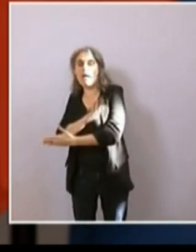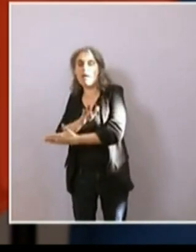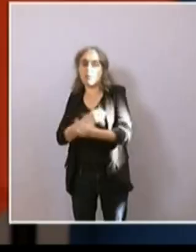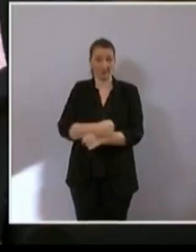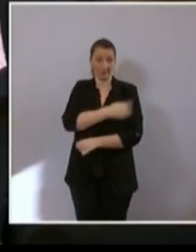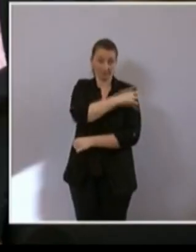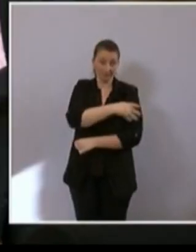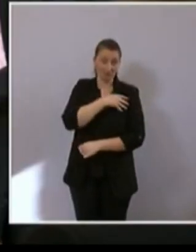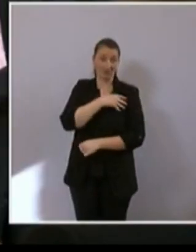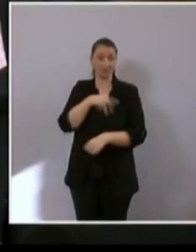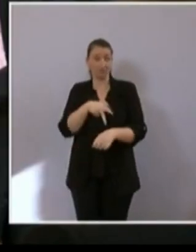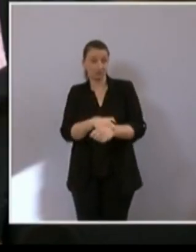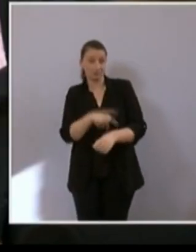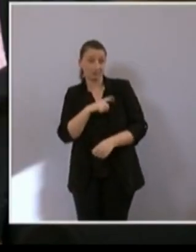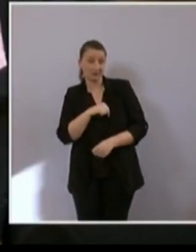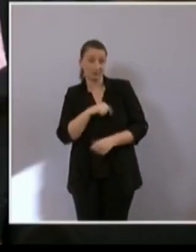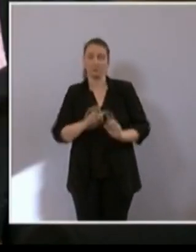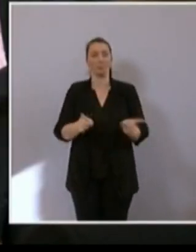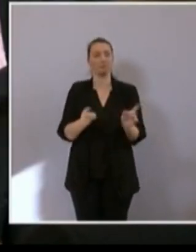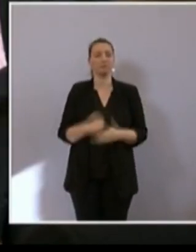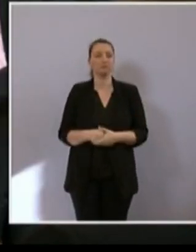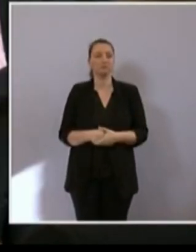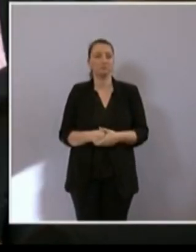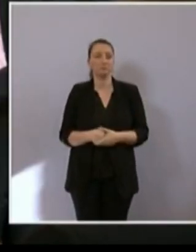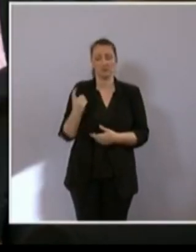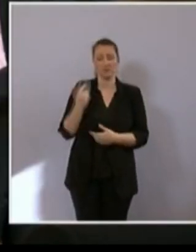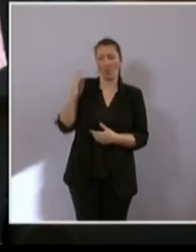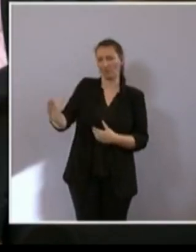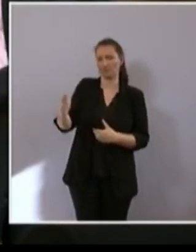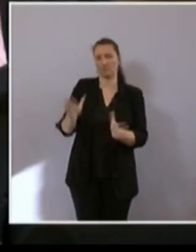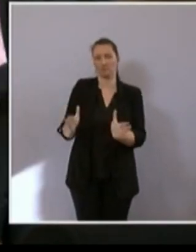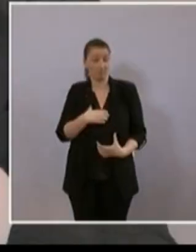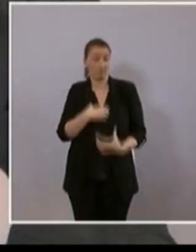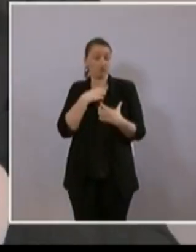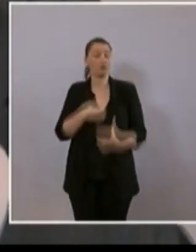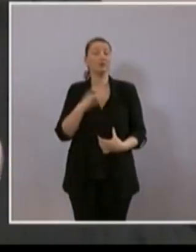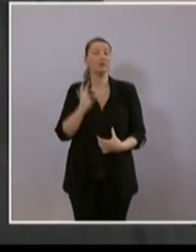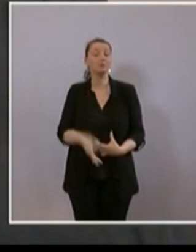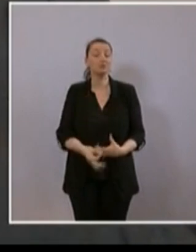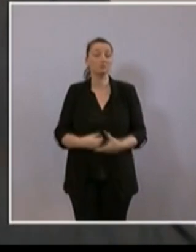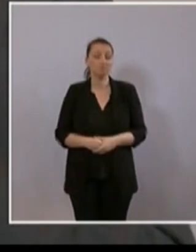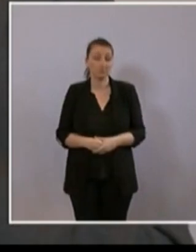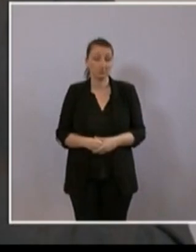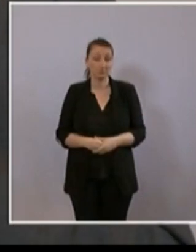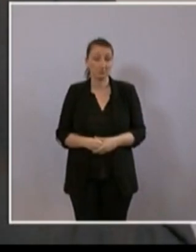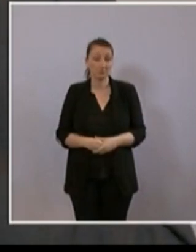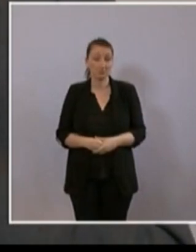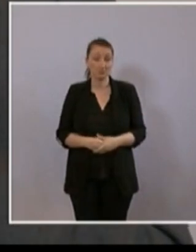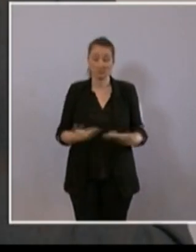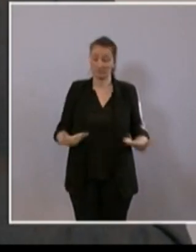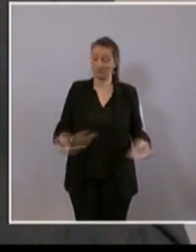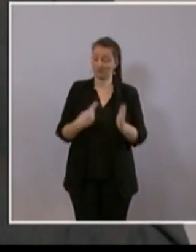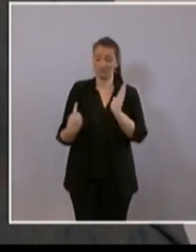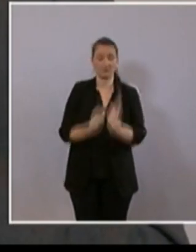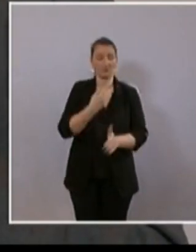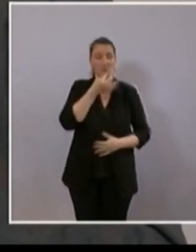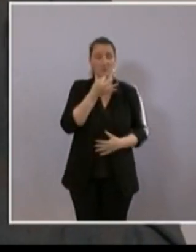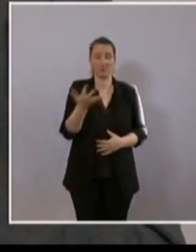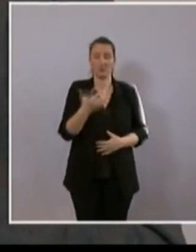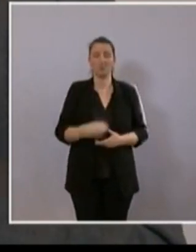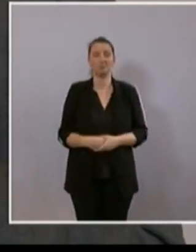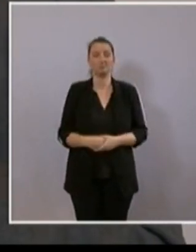perdent. Avis partagé par le ministre de la Justice. Je veux redire ici que la force sans